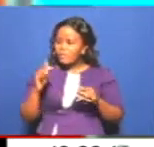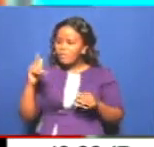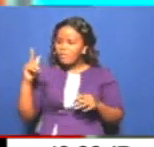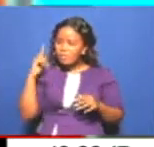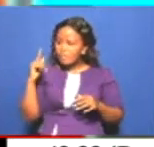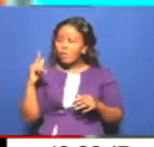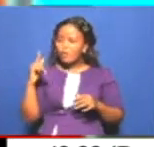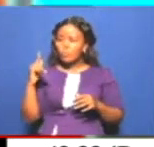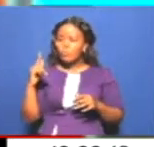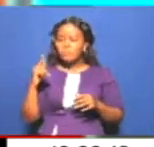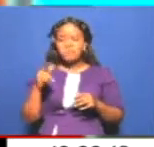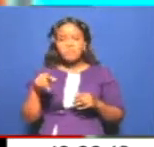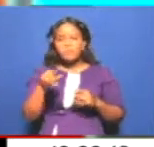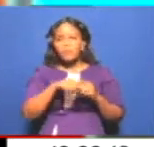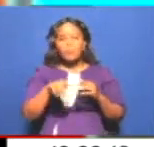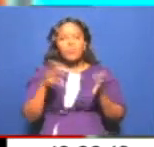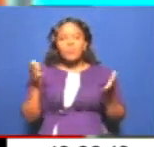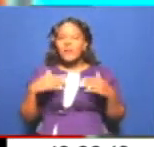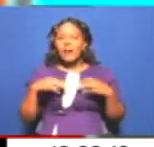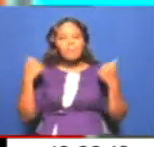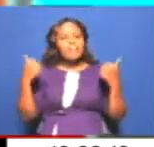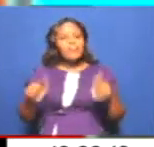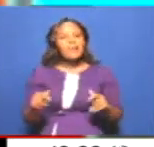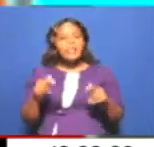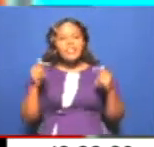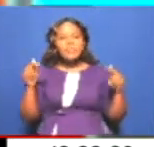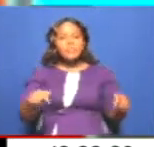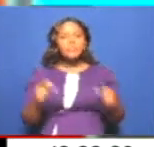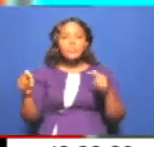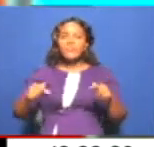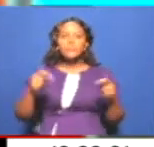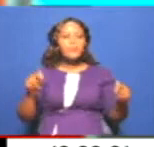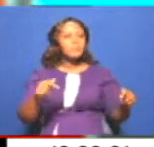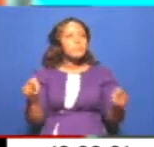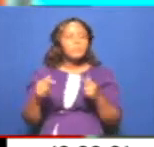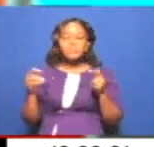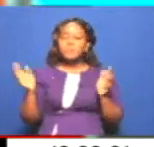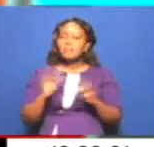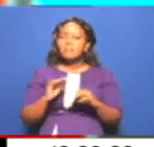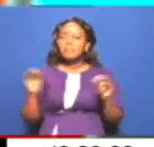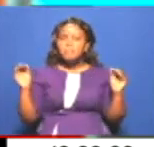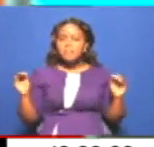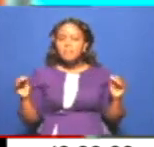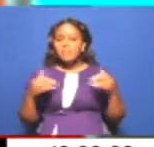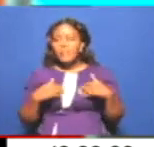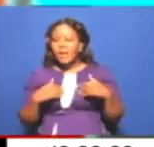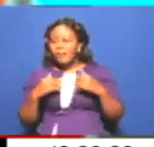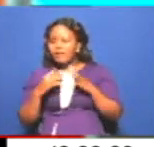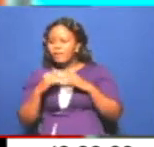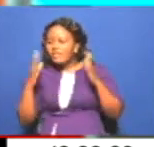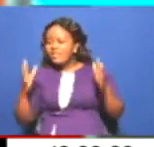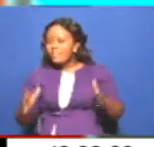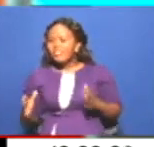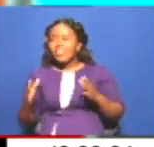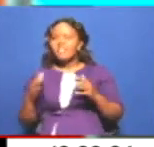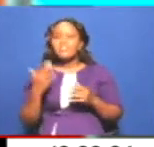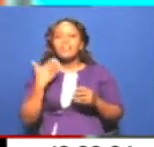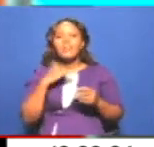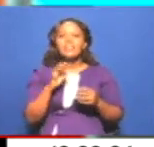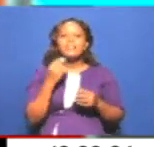basi hatutakuwa na vurugu kama ile tuliyokuwa nayo. Hatutakuwa na viongozi ambao wanazungumza recklessly ama